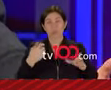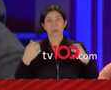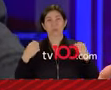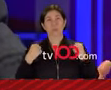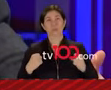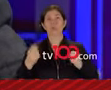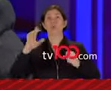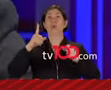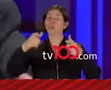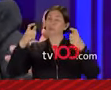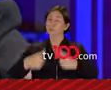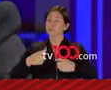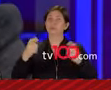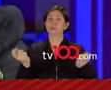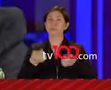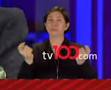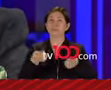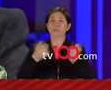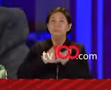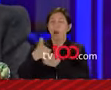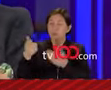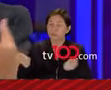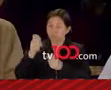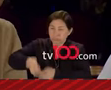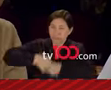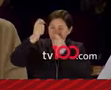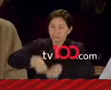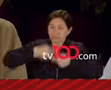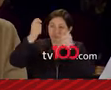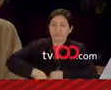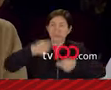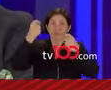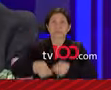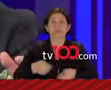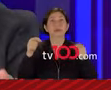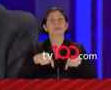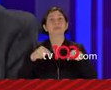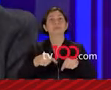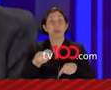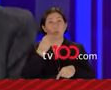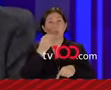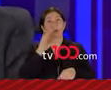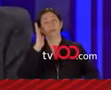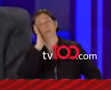Ovası'na gidip orada tarlada çalışırlardı ve Fiziken. azmederlerdi. Şimdi bunları yiyorlar ve gidip yatıyorlar tekrar.